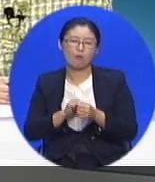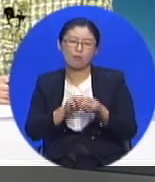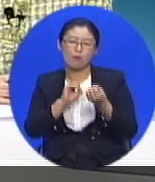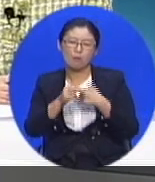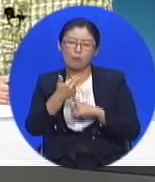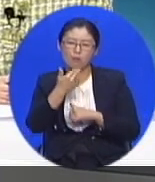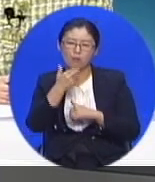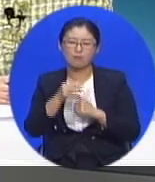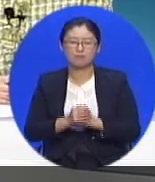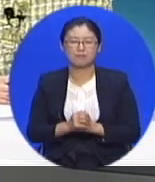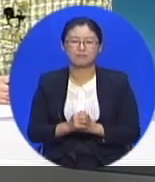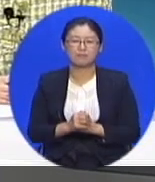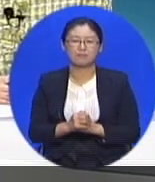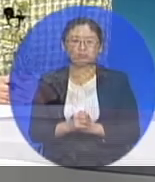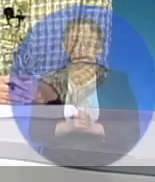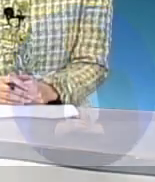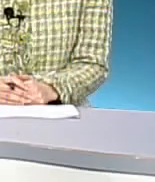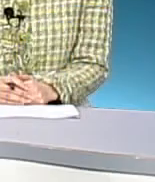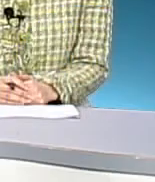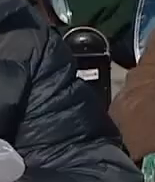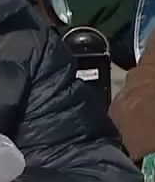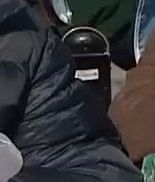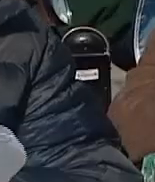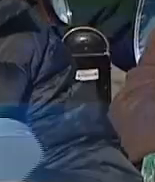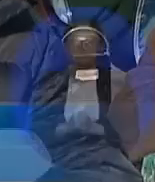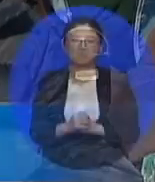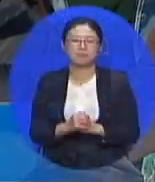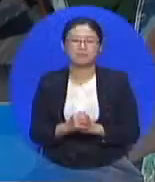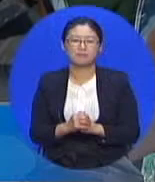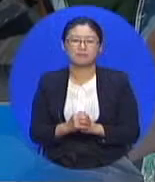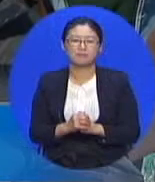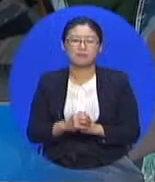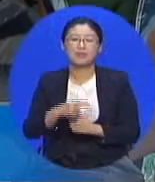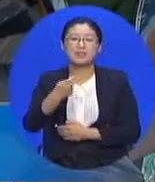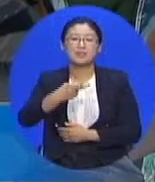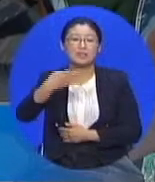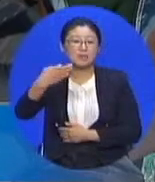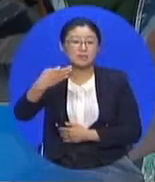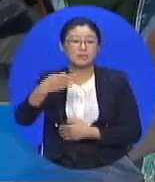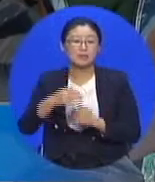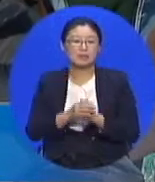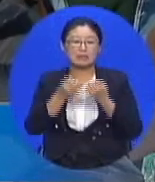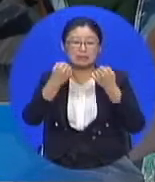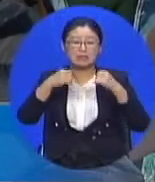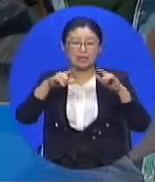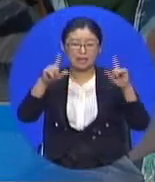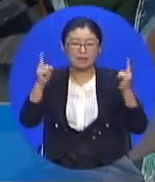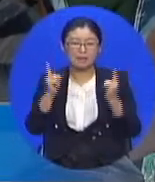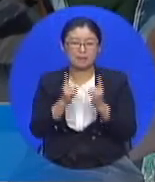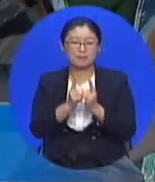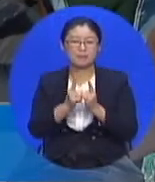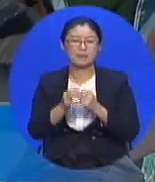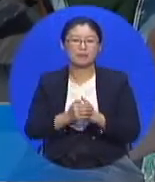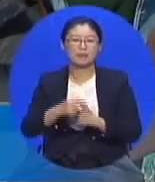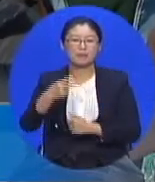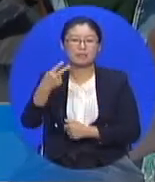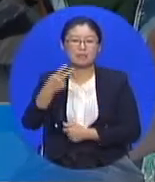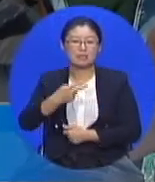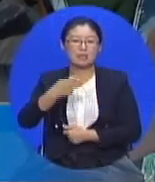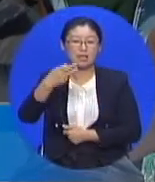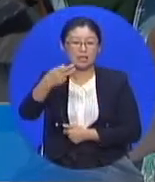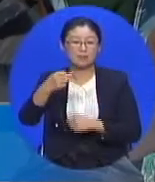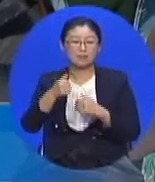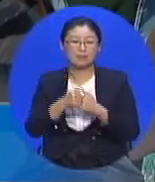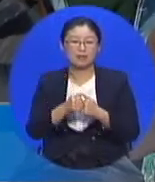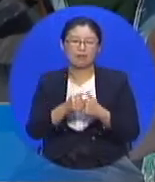있는데요. 김지환 기자의 보도입니다. 우리는 2013년도 새해를 맞이해서 2013년도의